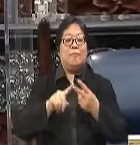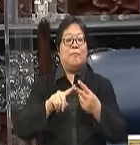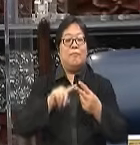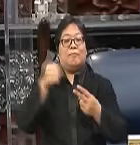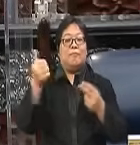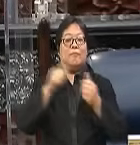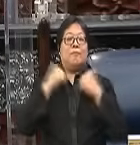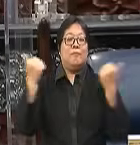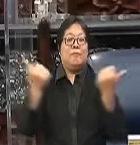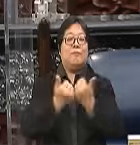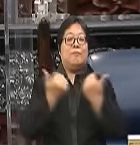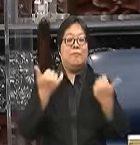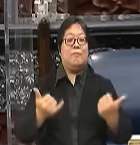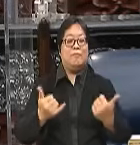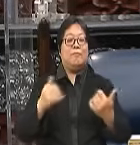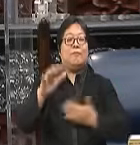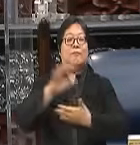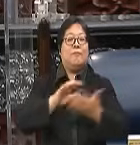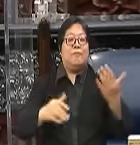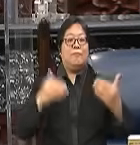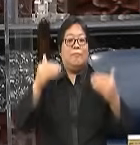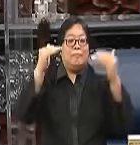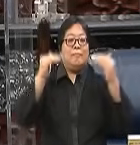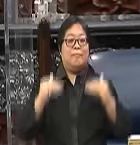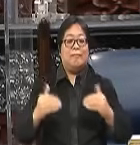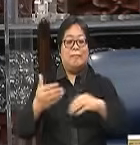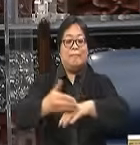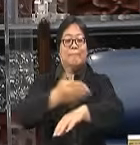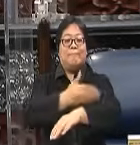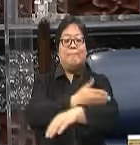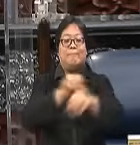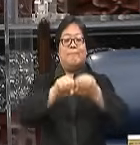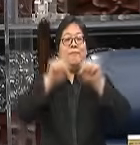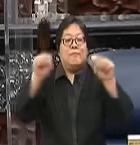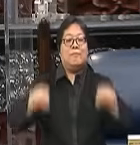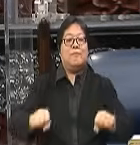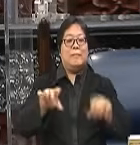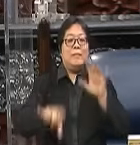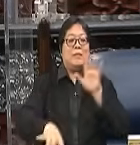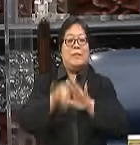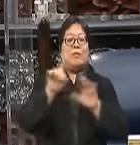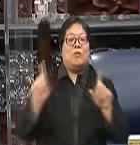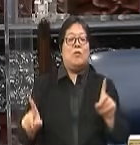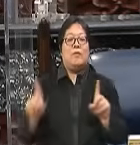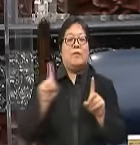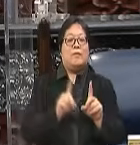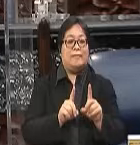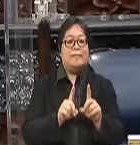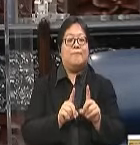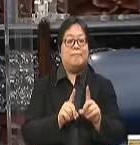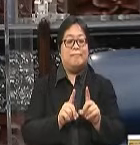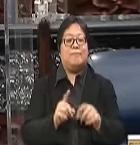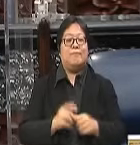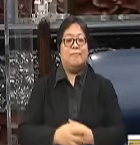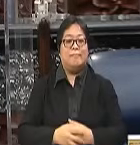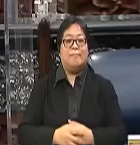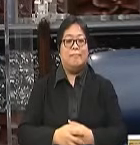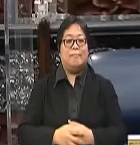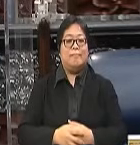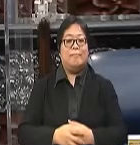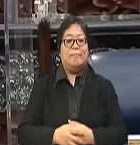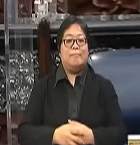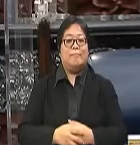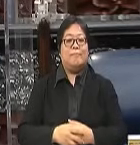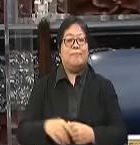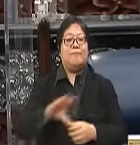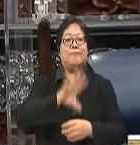berkaitan sedang mengambil langkah untuk menambah baik sistem pemesanan kontak atau kontak trading System